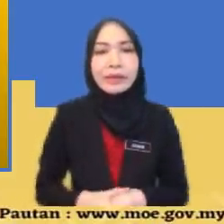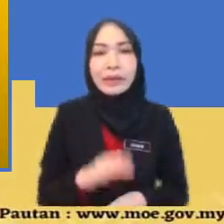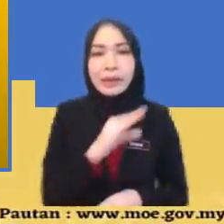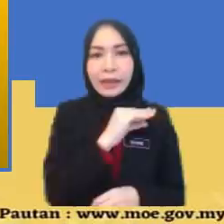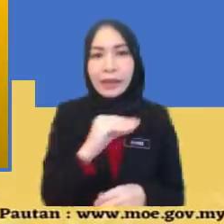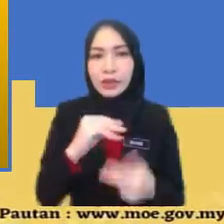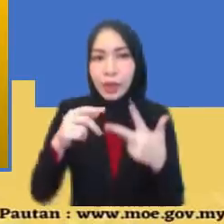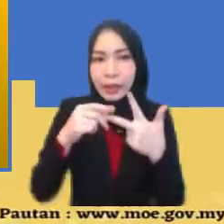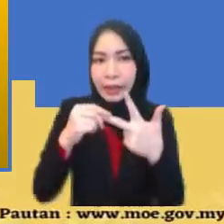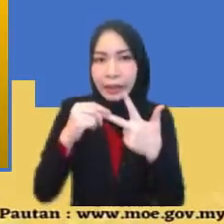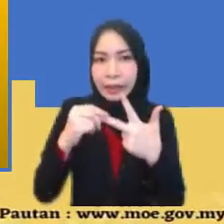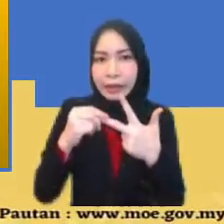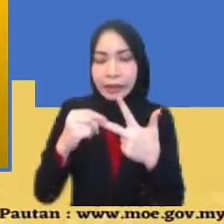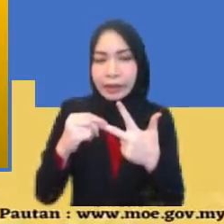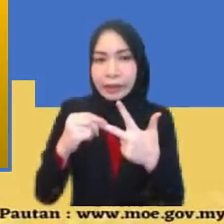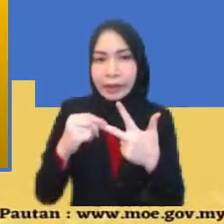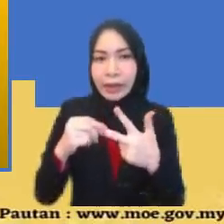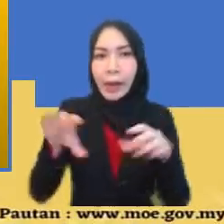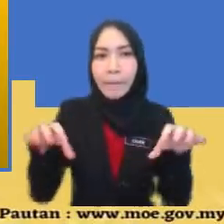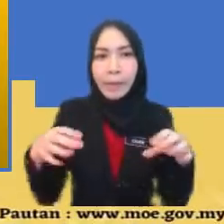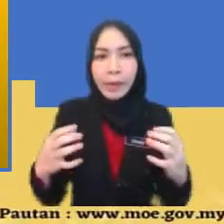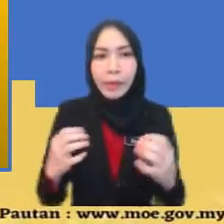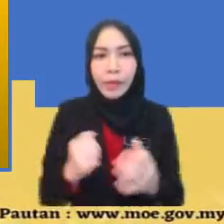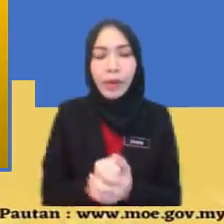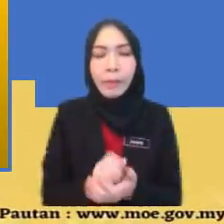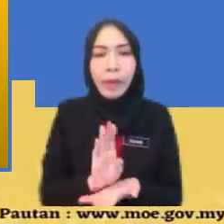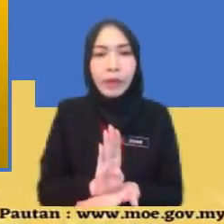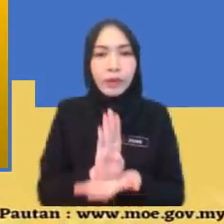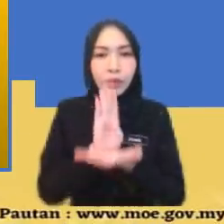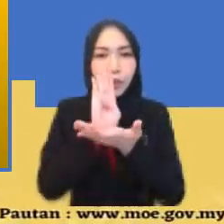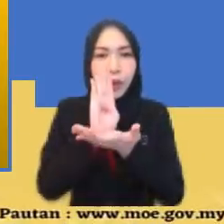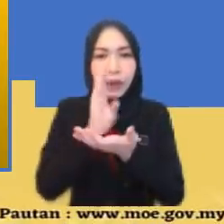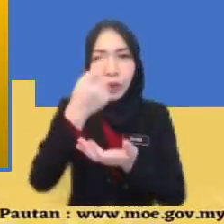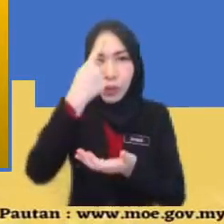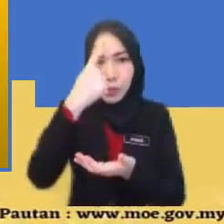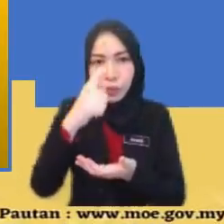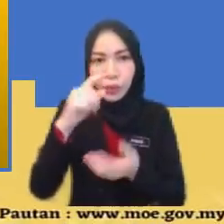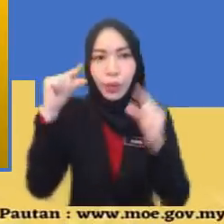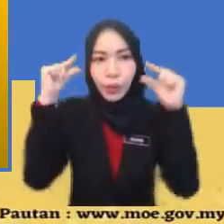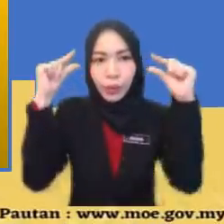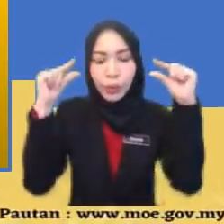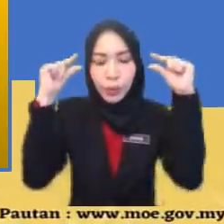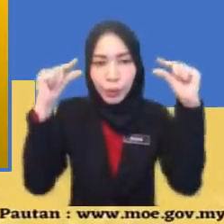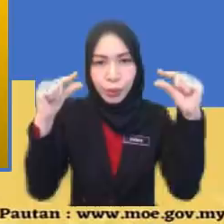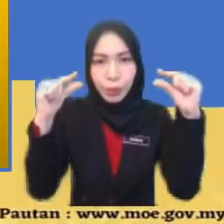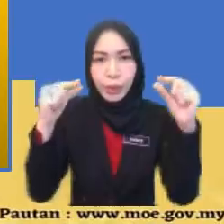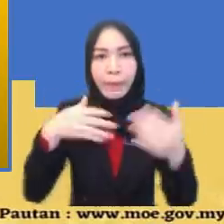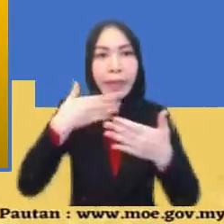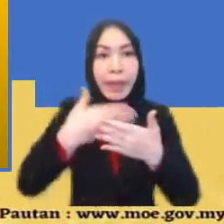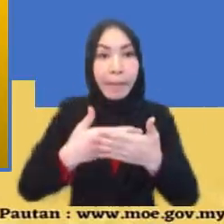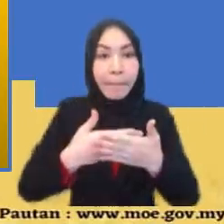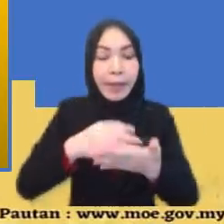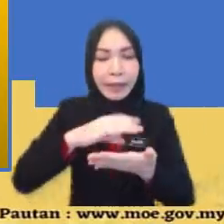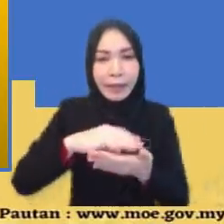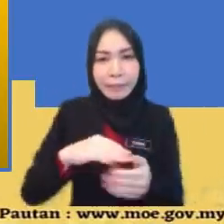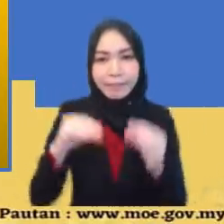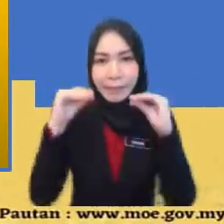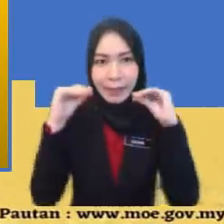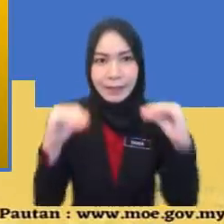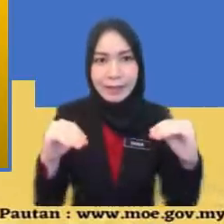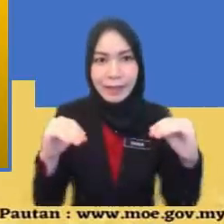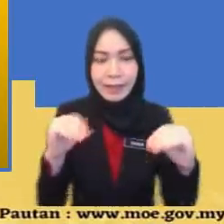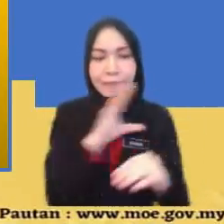guru-guru kita bagi melaksanakan pengajaran dan pembelajaran dalam apel juga mekanisme dan yang keempat memastikan